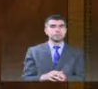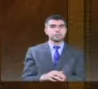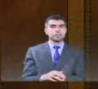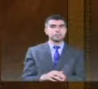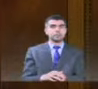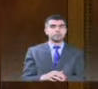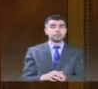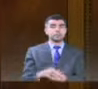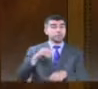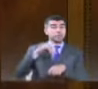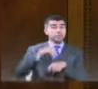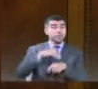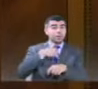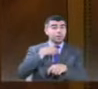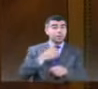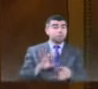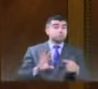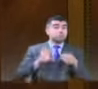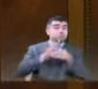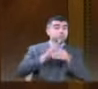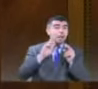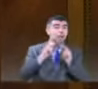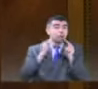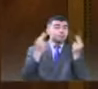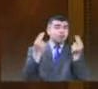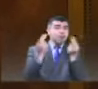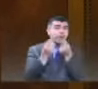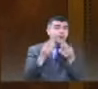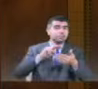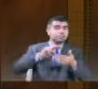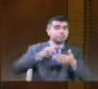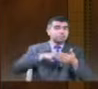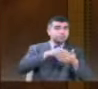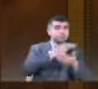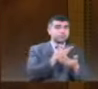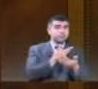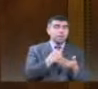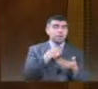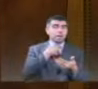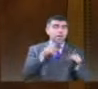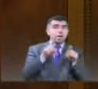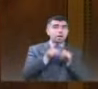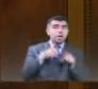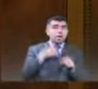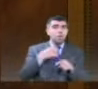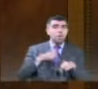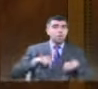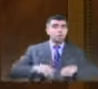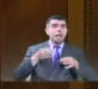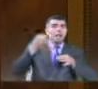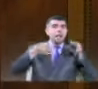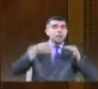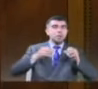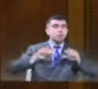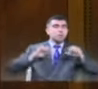وأما الاتفاقيات الدولية، في الأغلبية ديال الاتفاقيات الدولية عندي بطاقة من السيد وزير العدل تيقول لي المغرب صادق حاليا على كافة